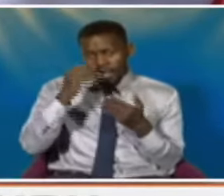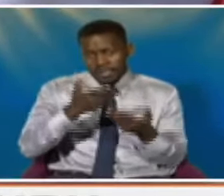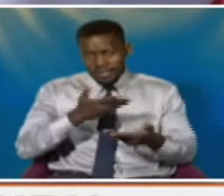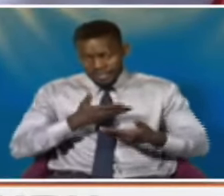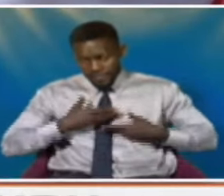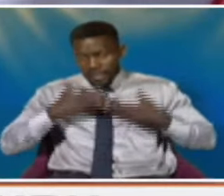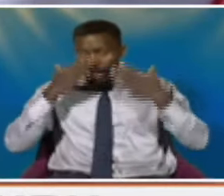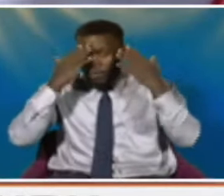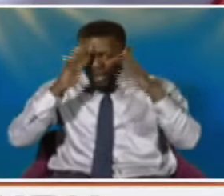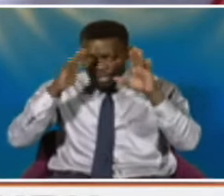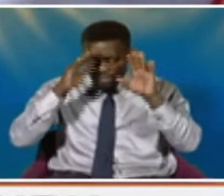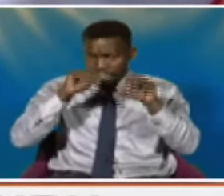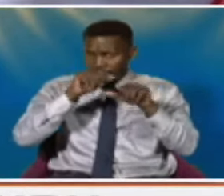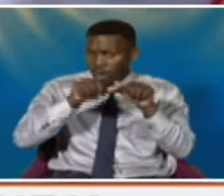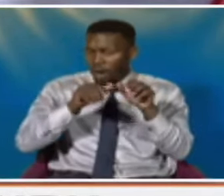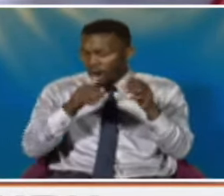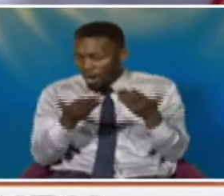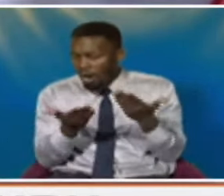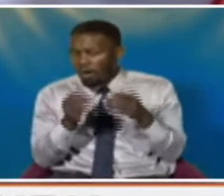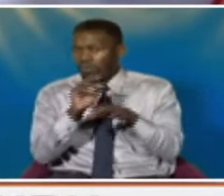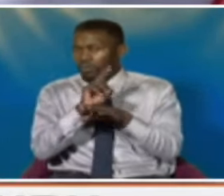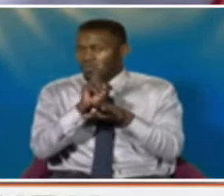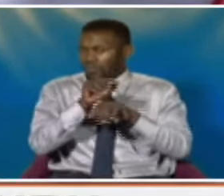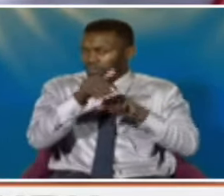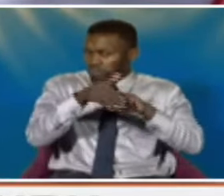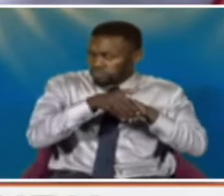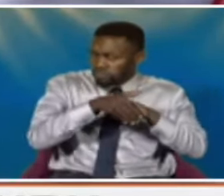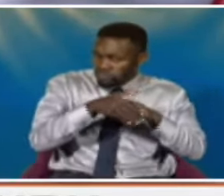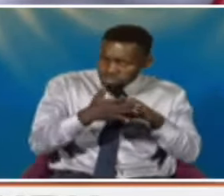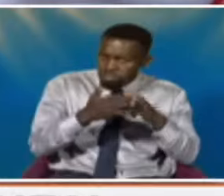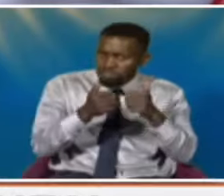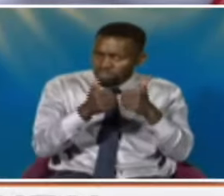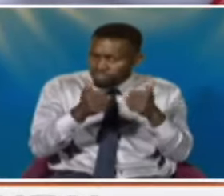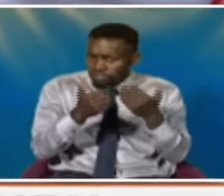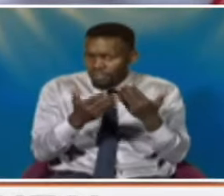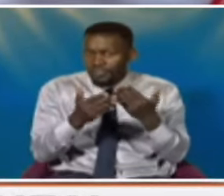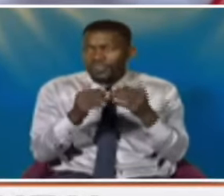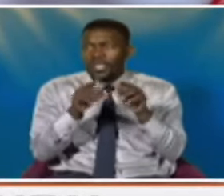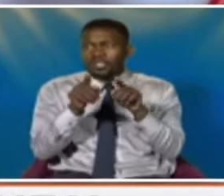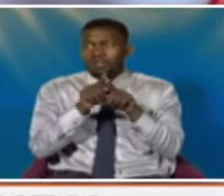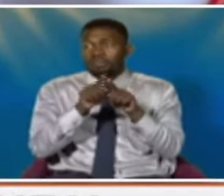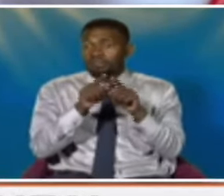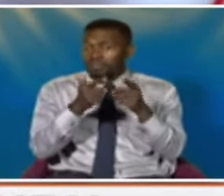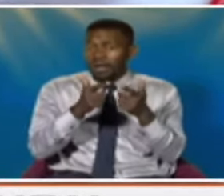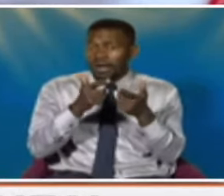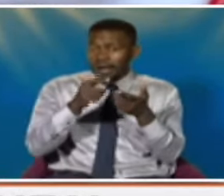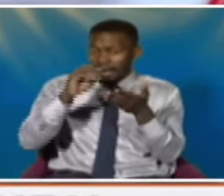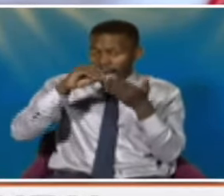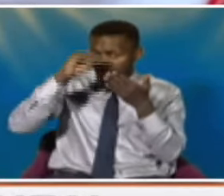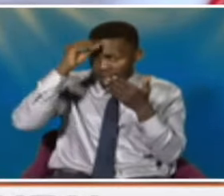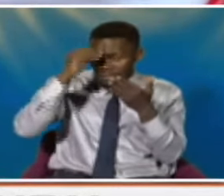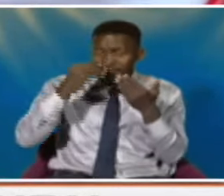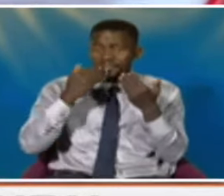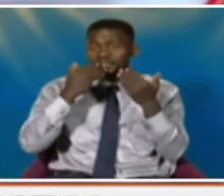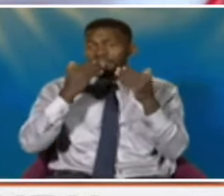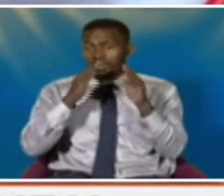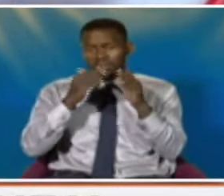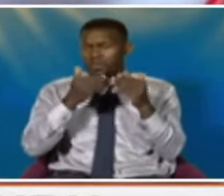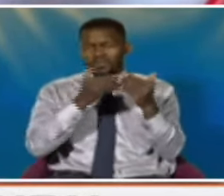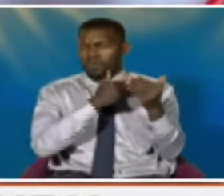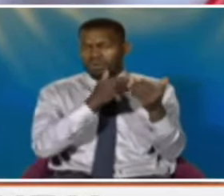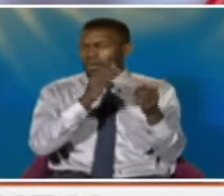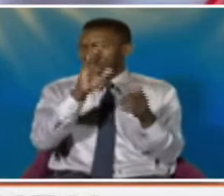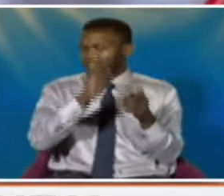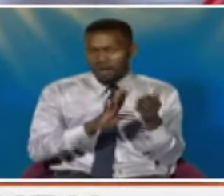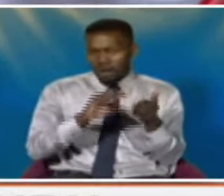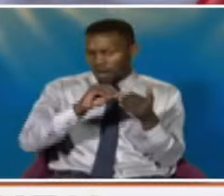pads na zile sanitary towels. Na ingine tulipata kuwa hatujawahi kupata